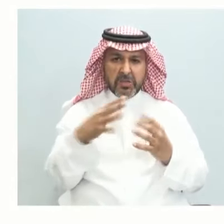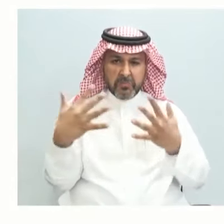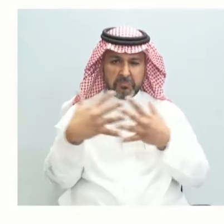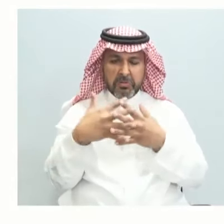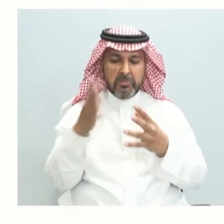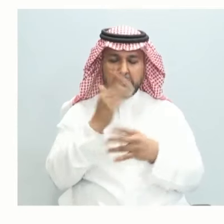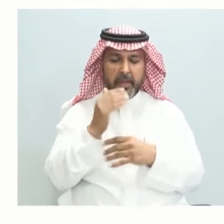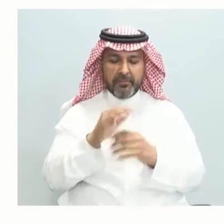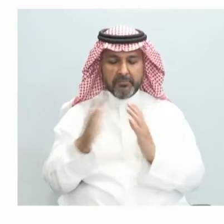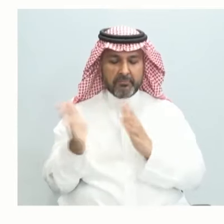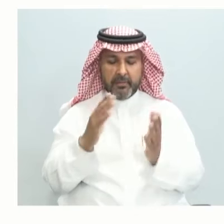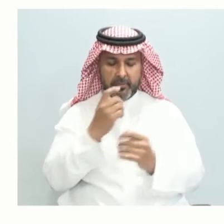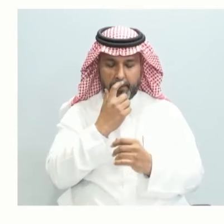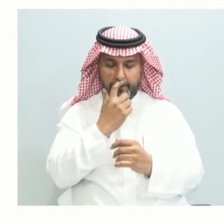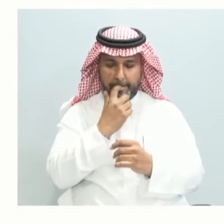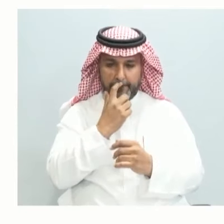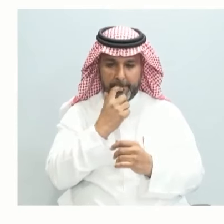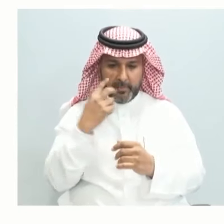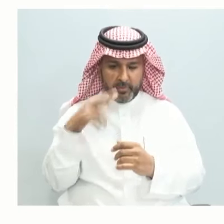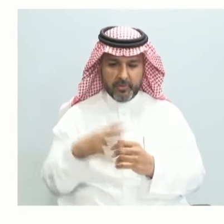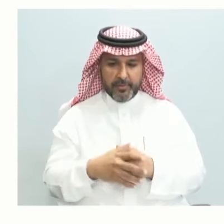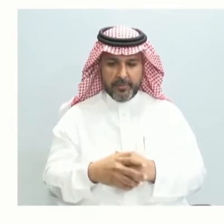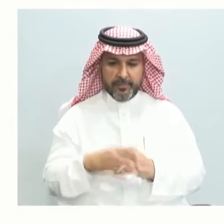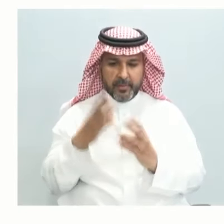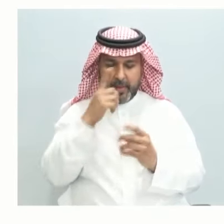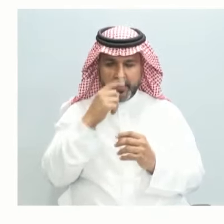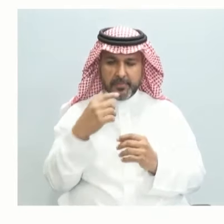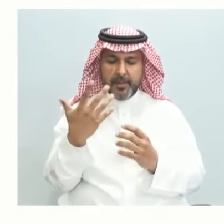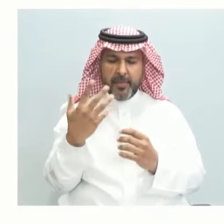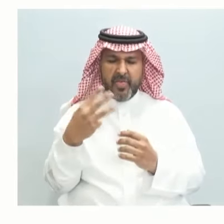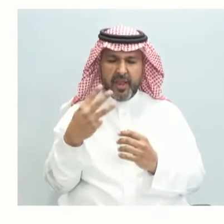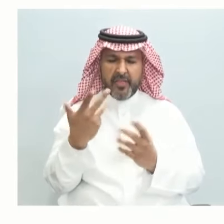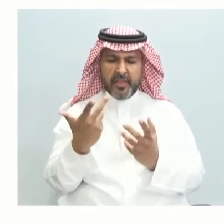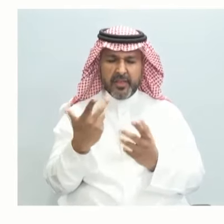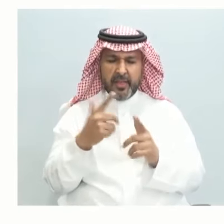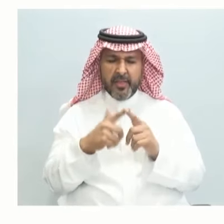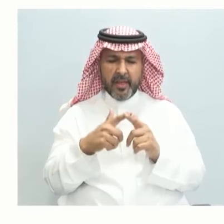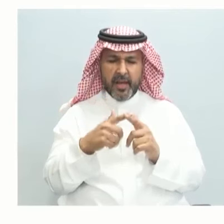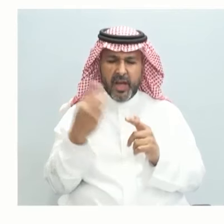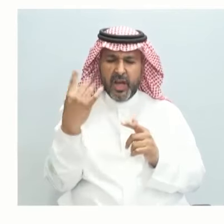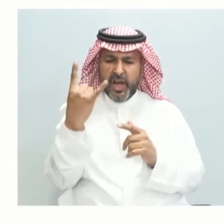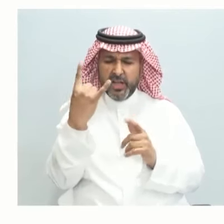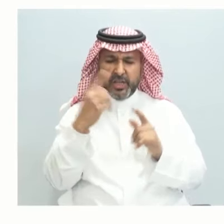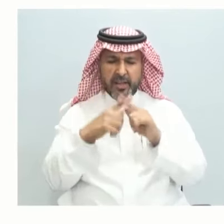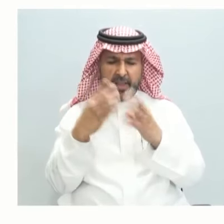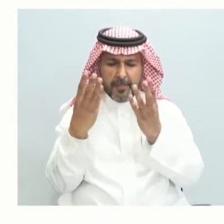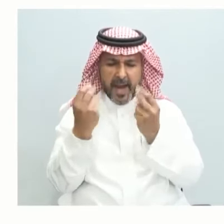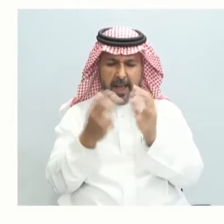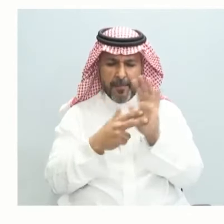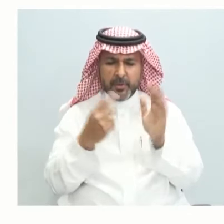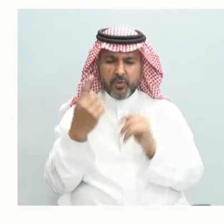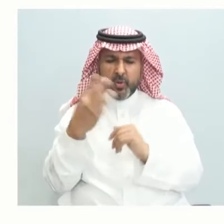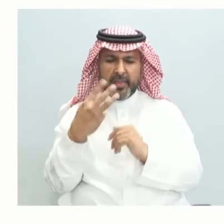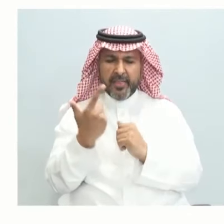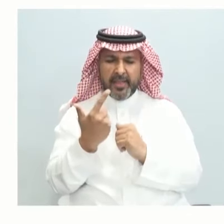بينهما قيمه مشتركه اذا نحتاج الى اوجدنا القاسم المشترك الاكبر الان وهو عباره عن العشره نحتاج الى